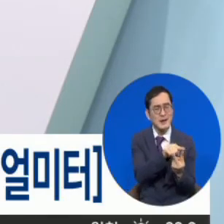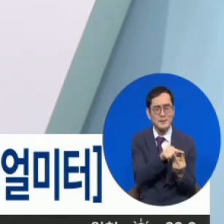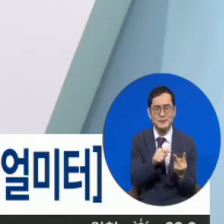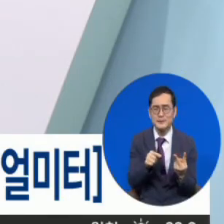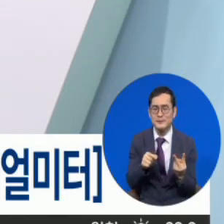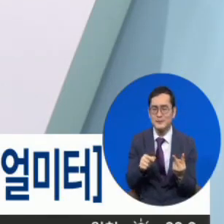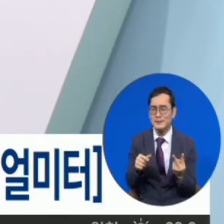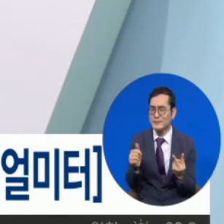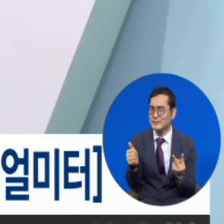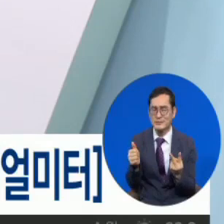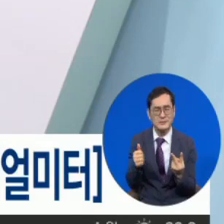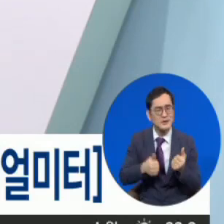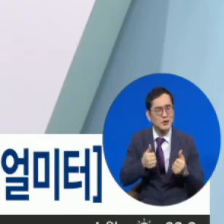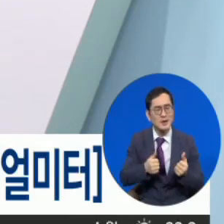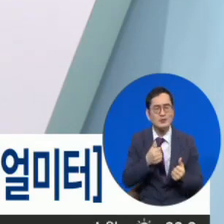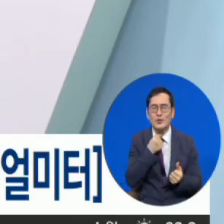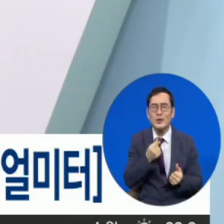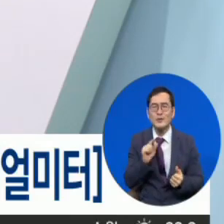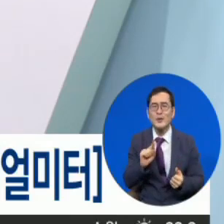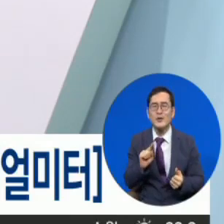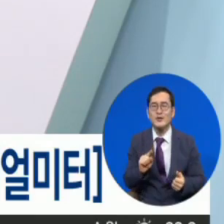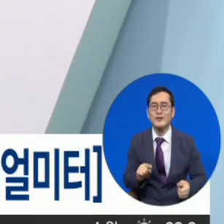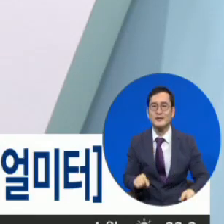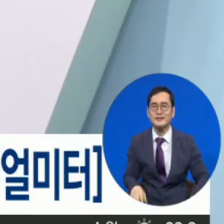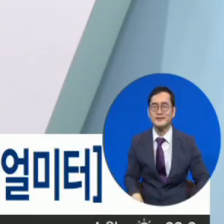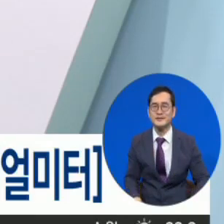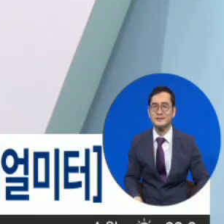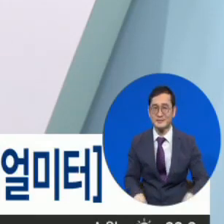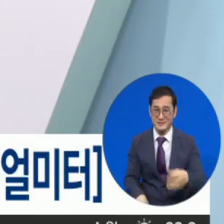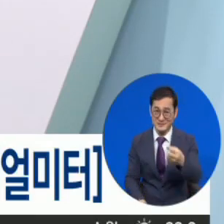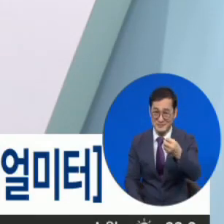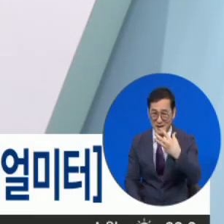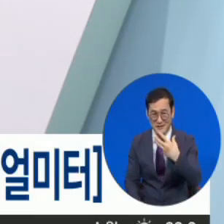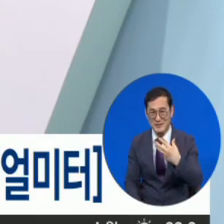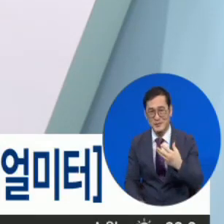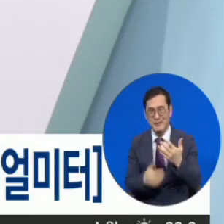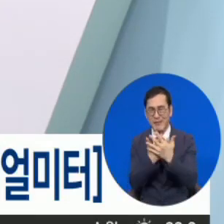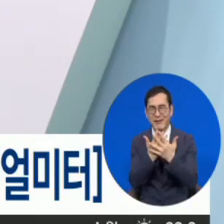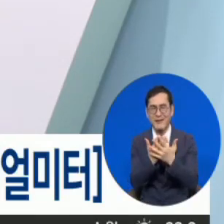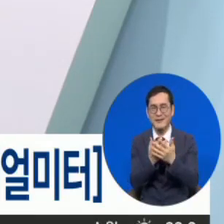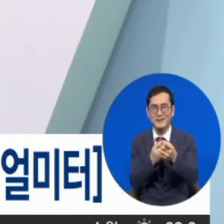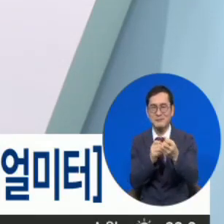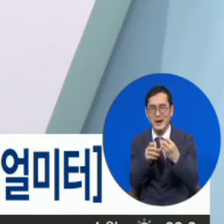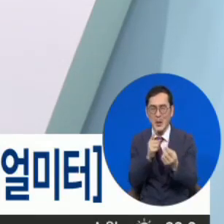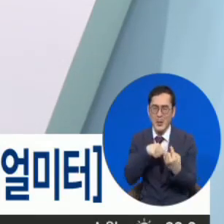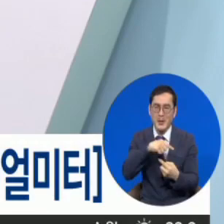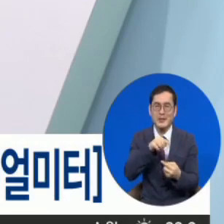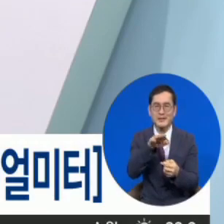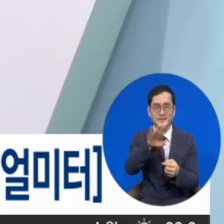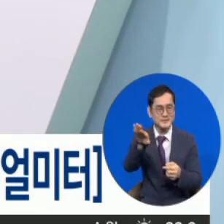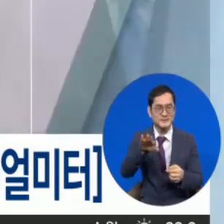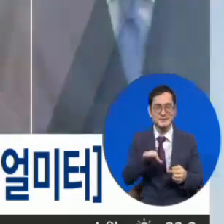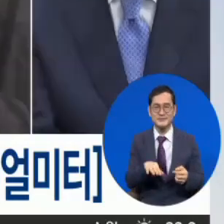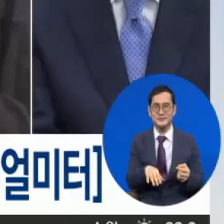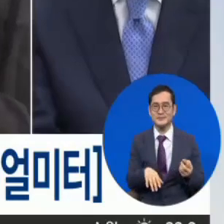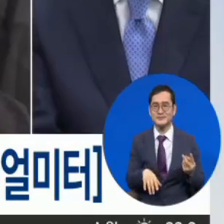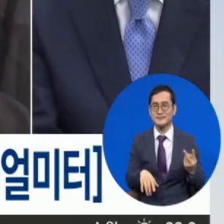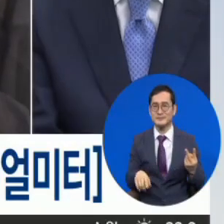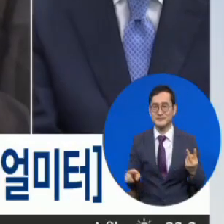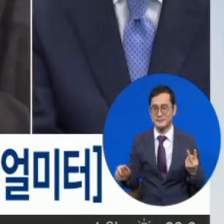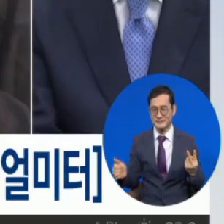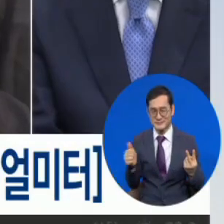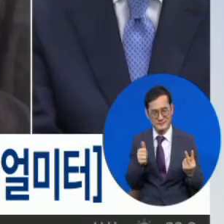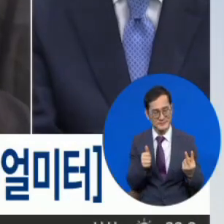좋아요. 네, 좋습니다. 일단은 두 후보 모두 토론회에서 이쪽의 후보로는 윤석열 후보를 꼽은 것